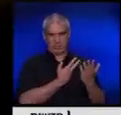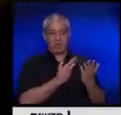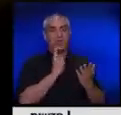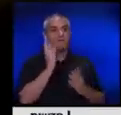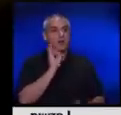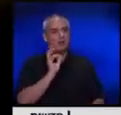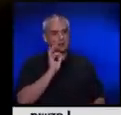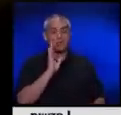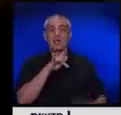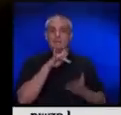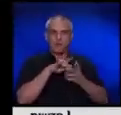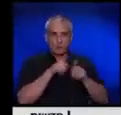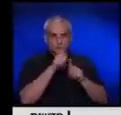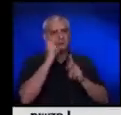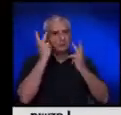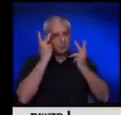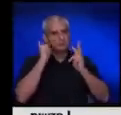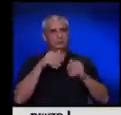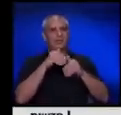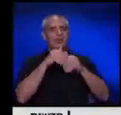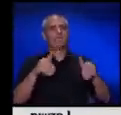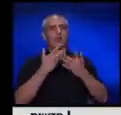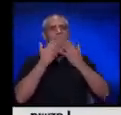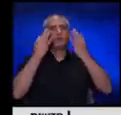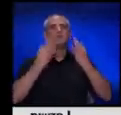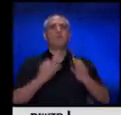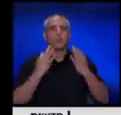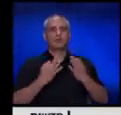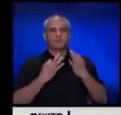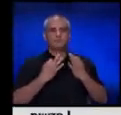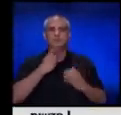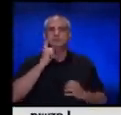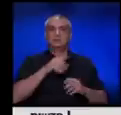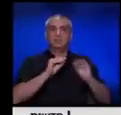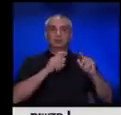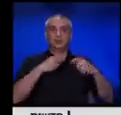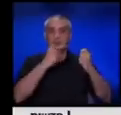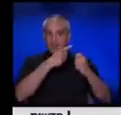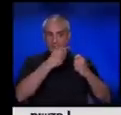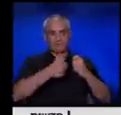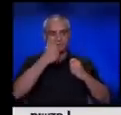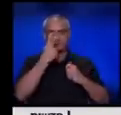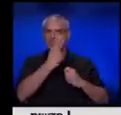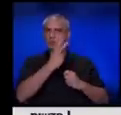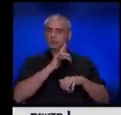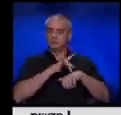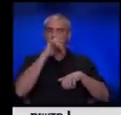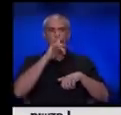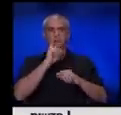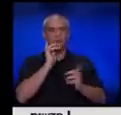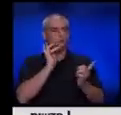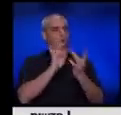עם זאת, גם במקום כזה ראוי שיהיו גבולות ברורים, ראוי שמחנכיו ומנהליו יראו בשיא הרגישות את